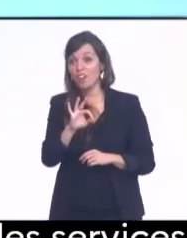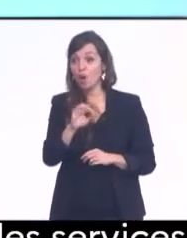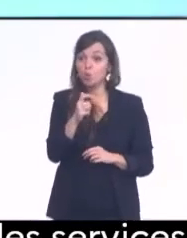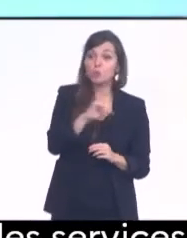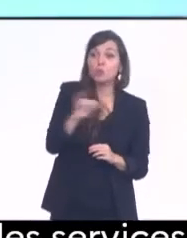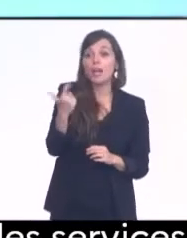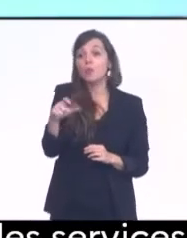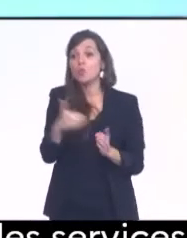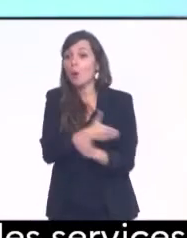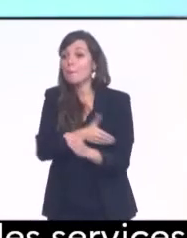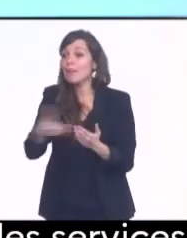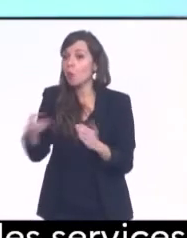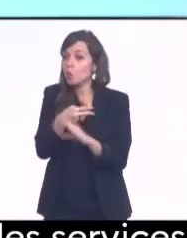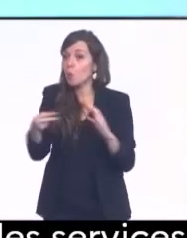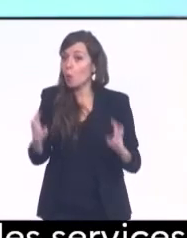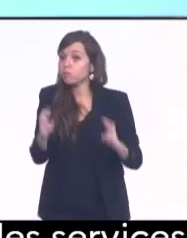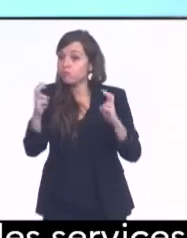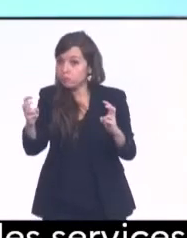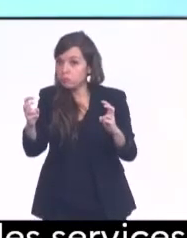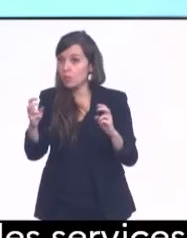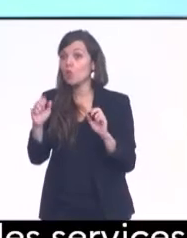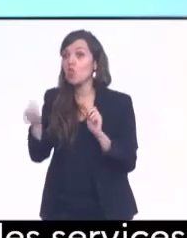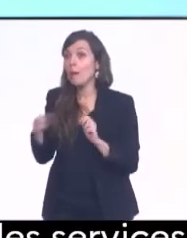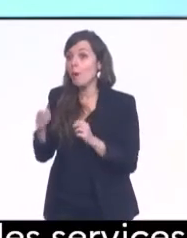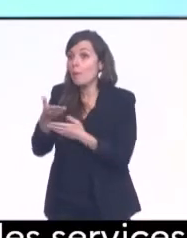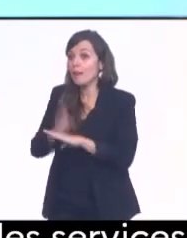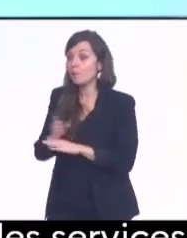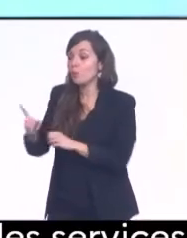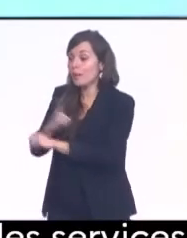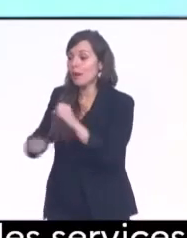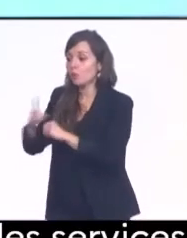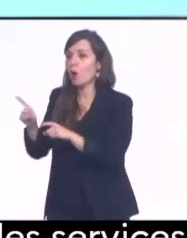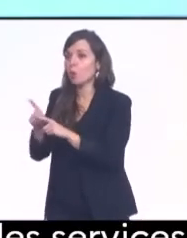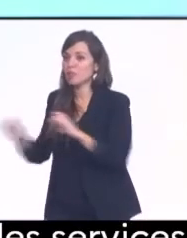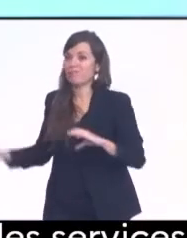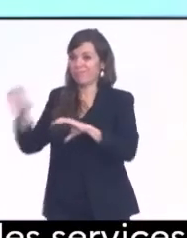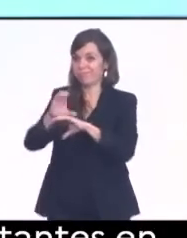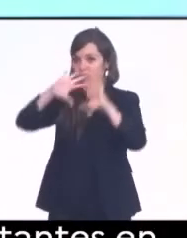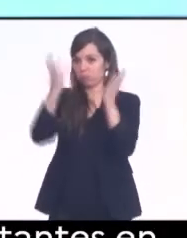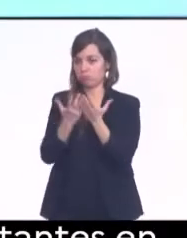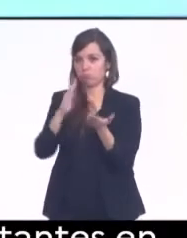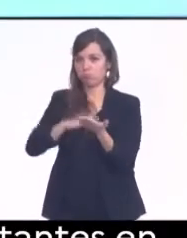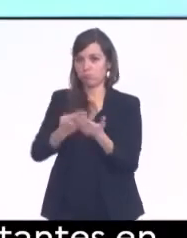cette fin. Cette enveloppe devant être abondée par les départements pour monter à 400 millions. Alors,